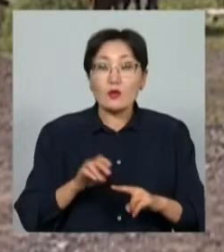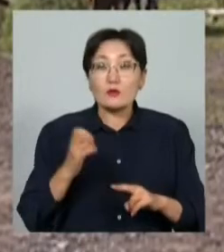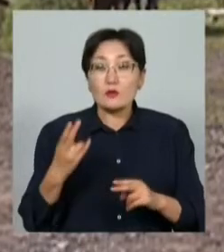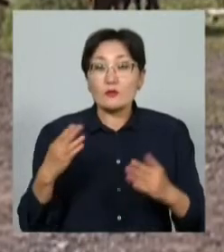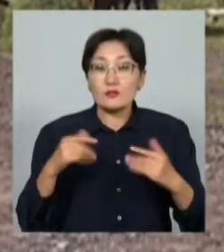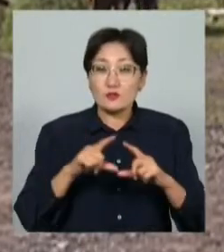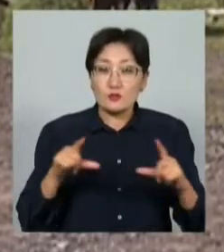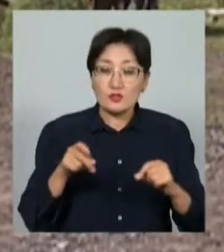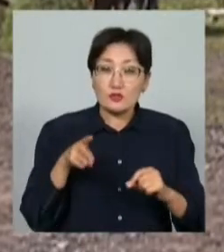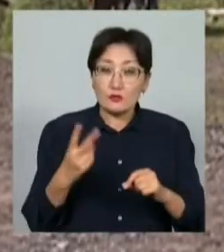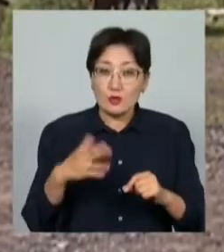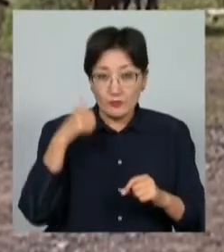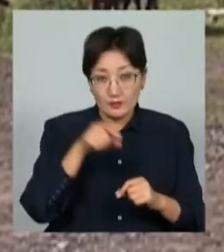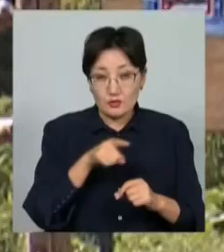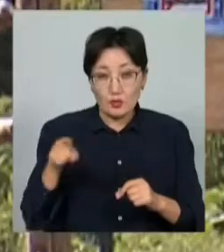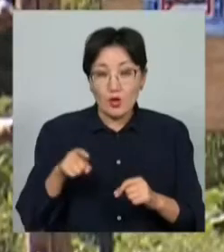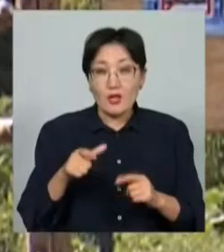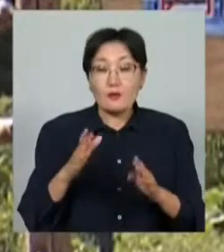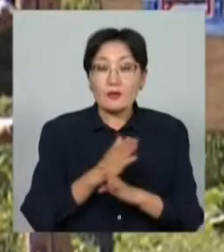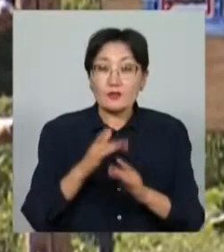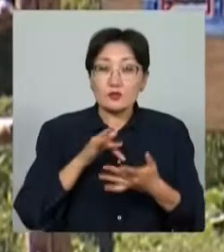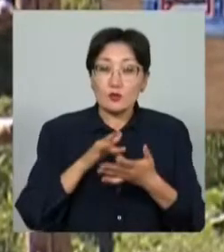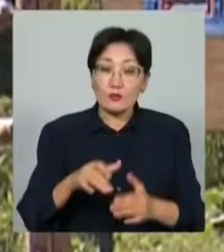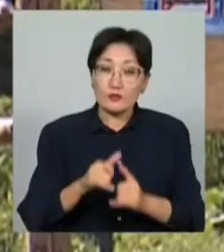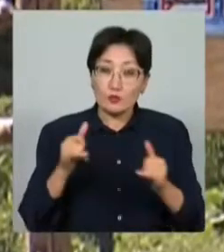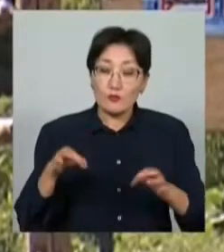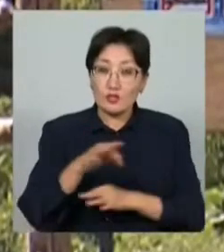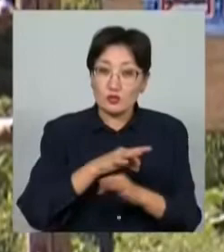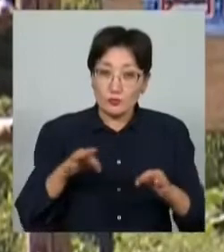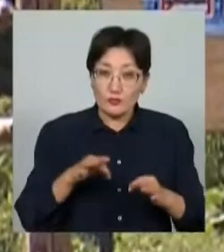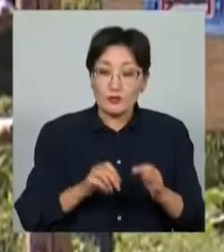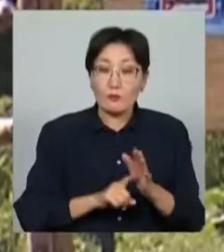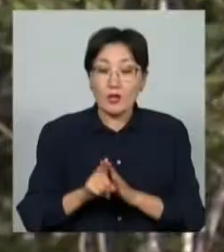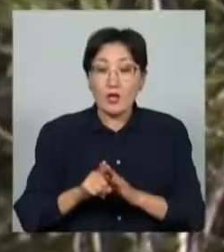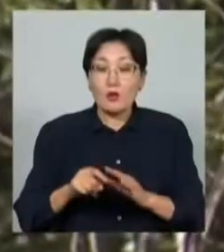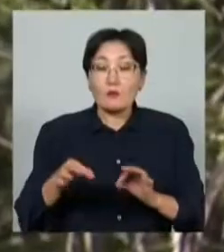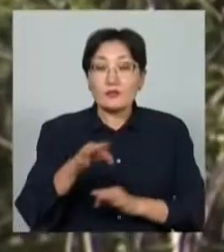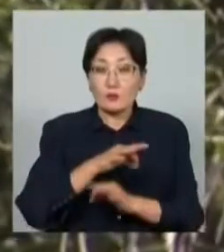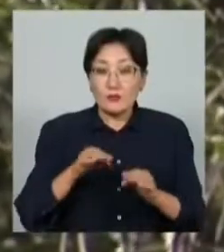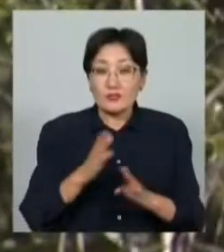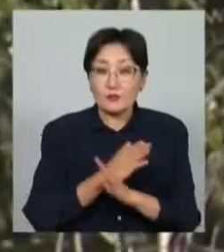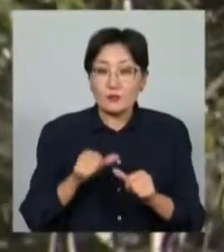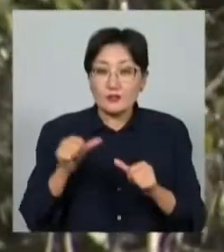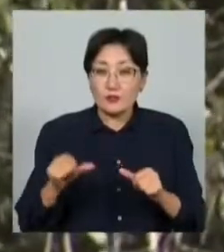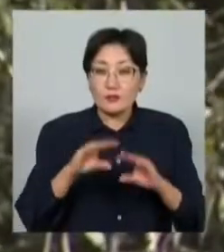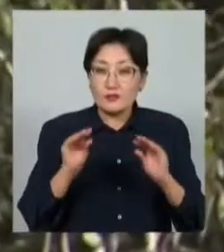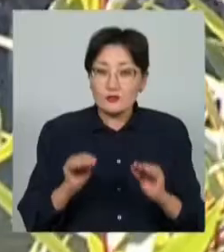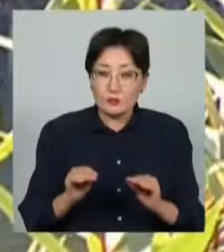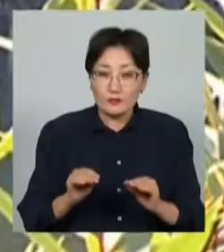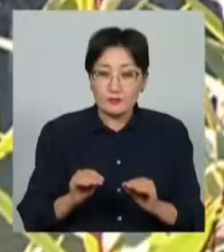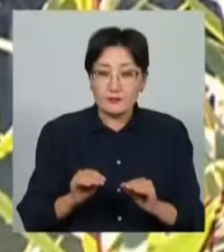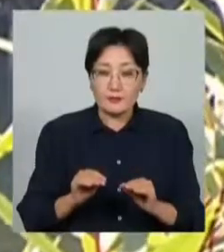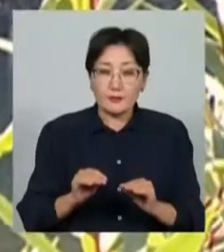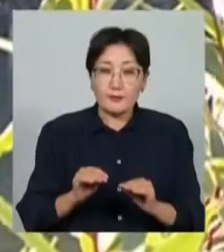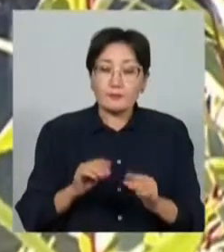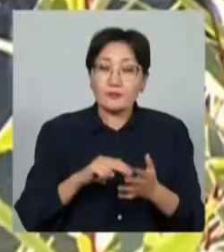паркте 2025 жылға дейін экотуризмді дамыту жобасы қолға алынған. Тұжырымдама табиғаттың ерекше келбетін бұзбау